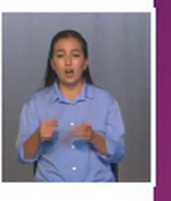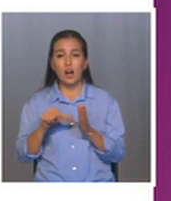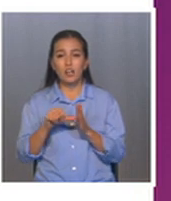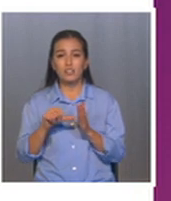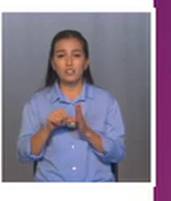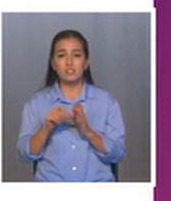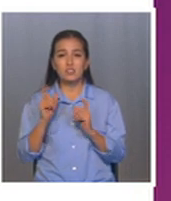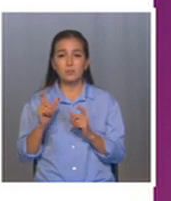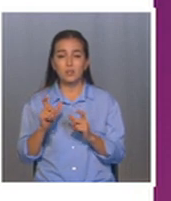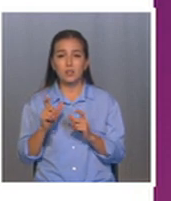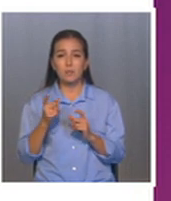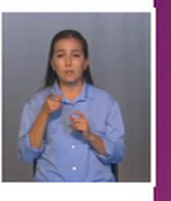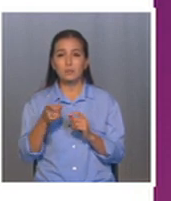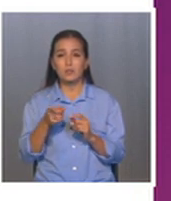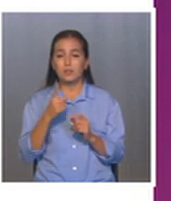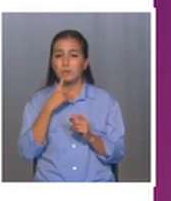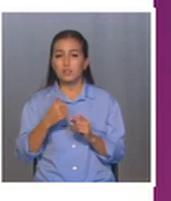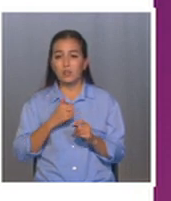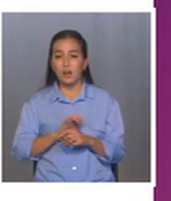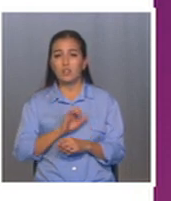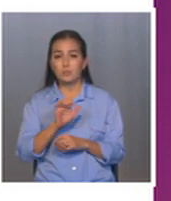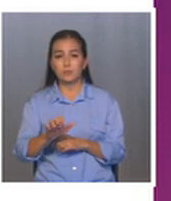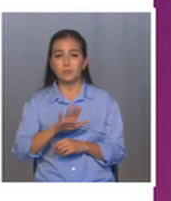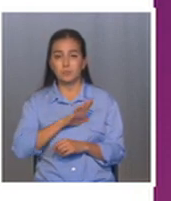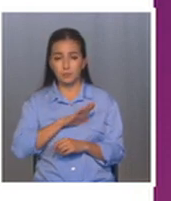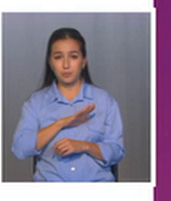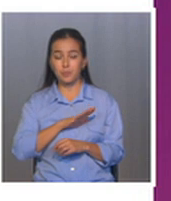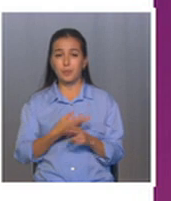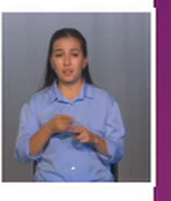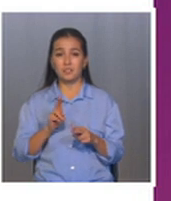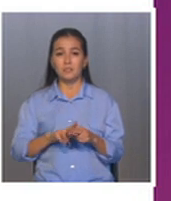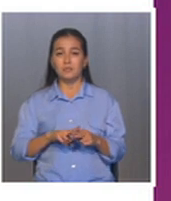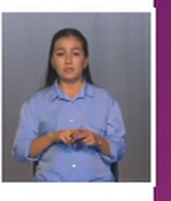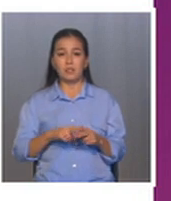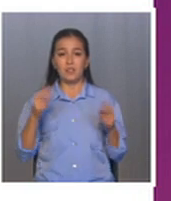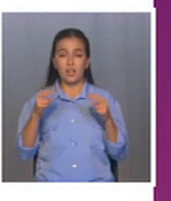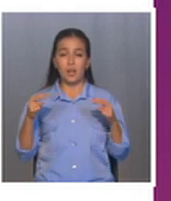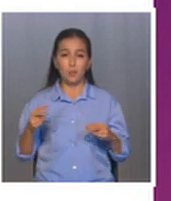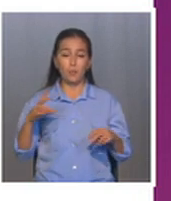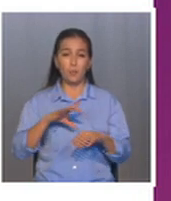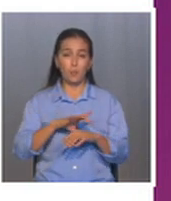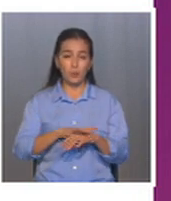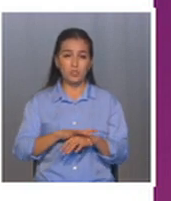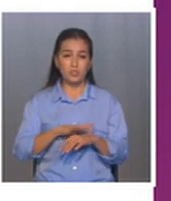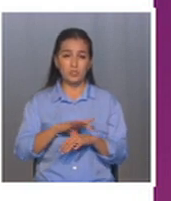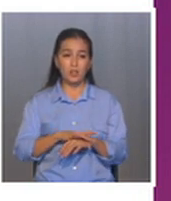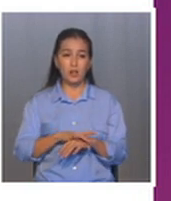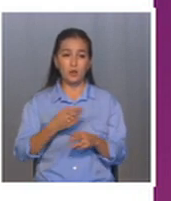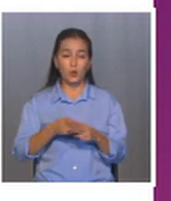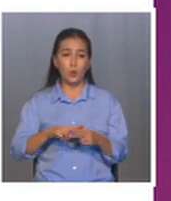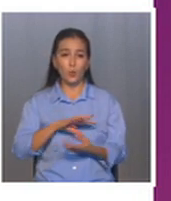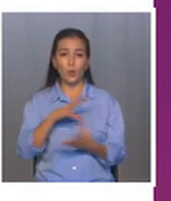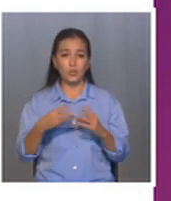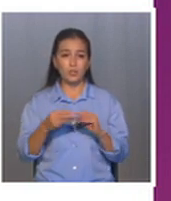зеңбіректі 1000 әскер жібереді. Осы келтірілген дәлелдері бойынша мынандай қорытынды жасауға